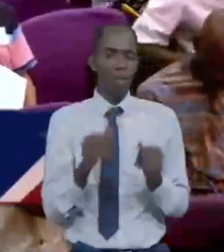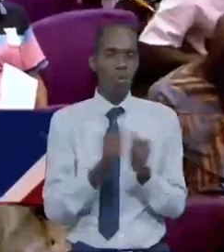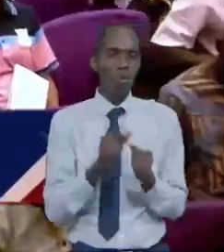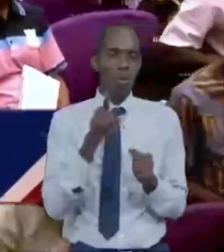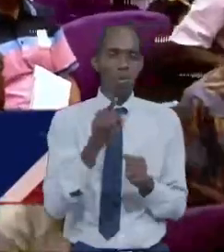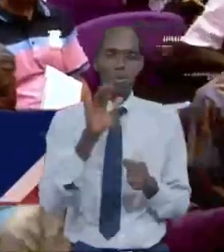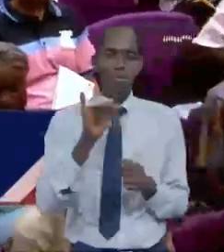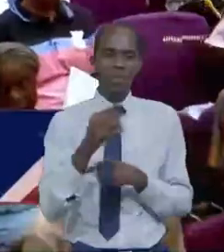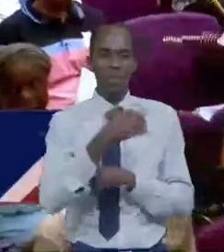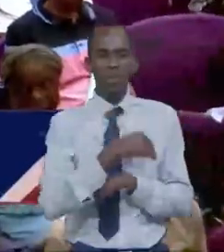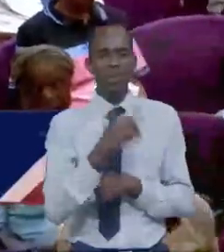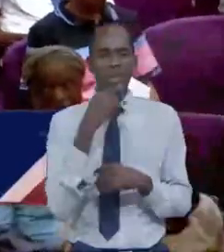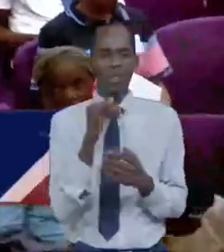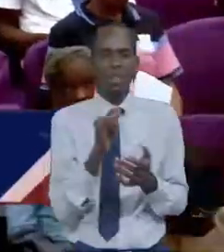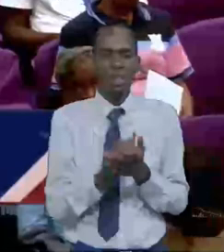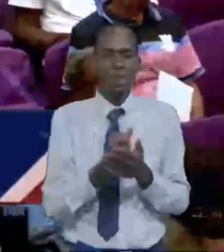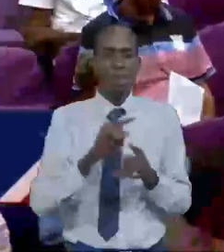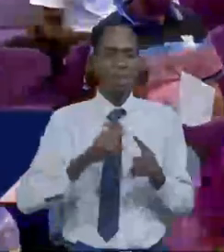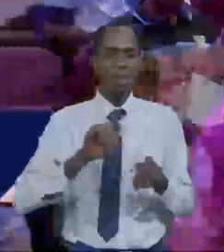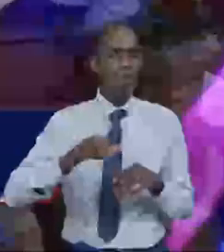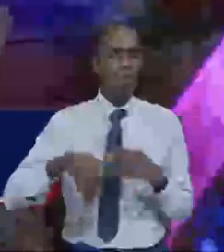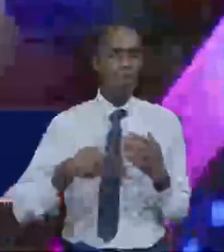chez lui. 19, mais je ne vis